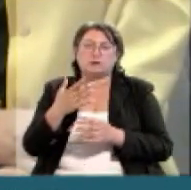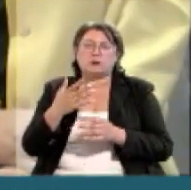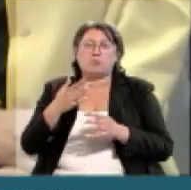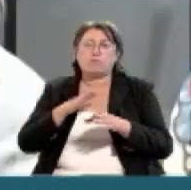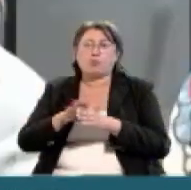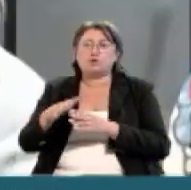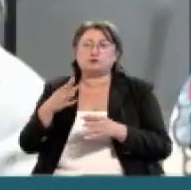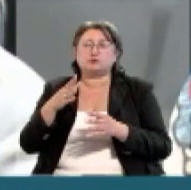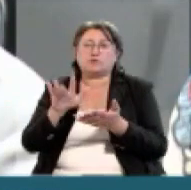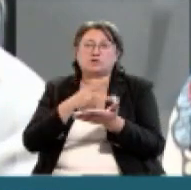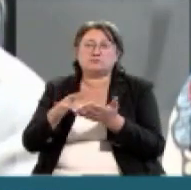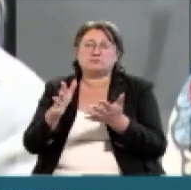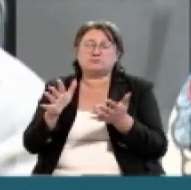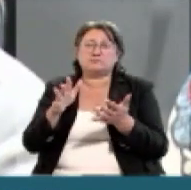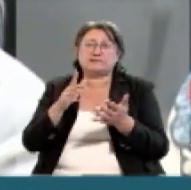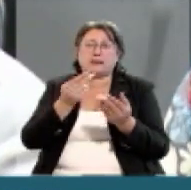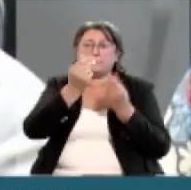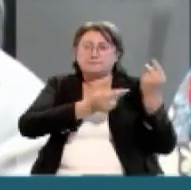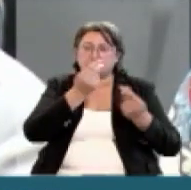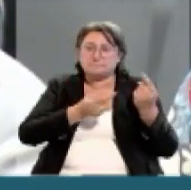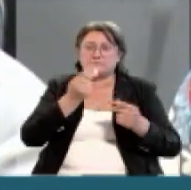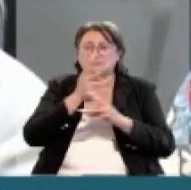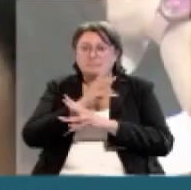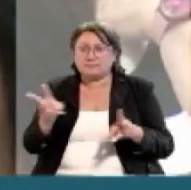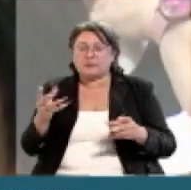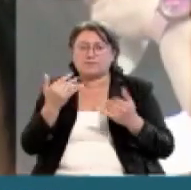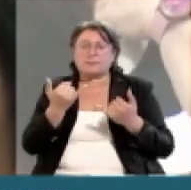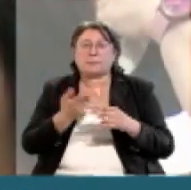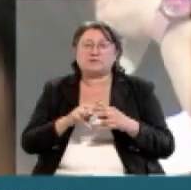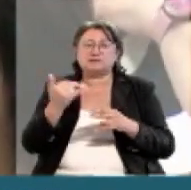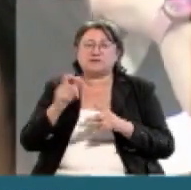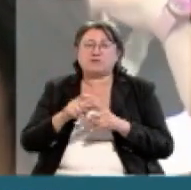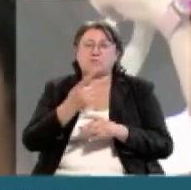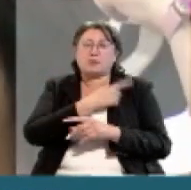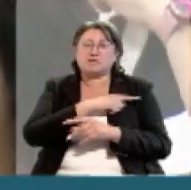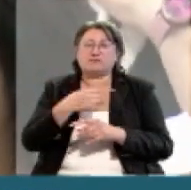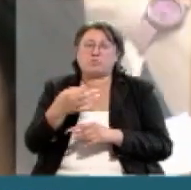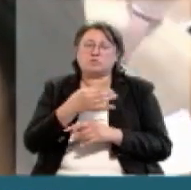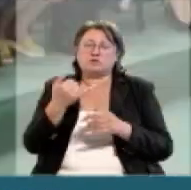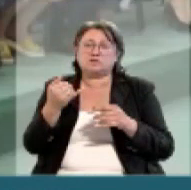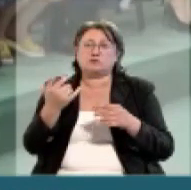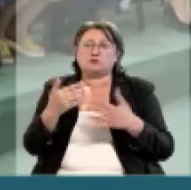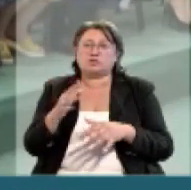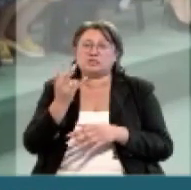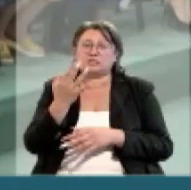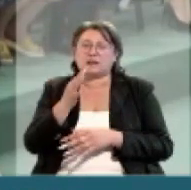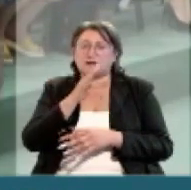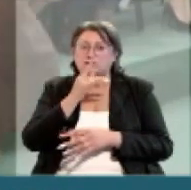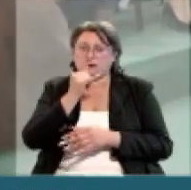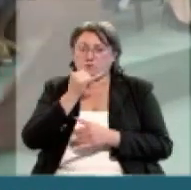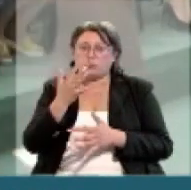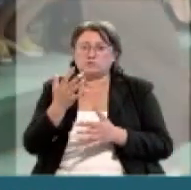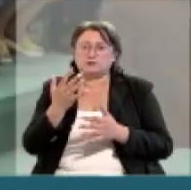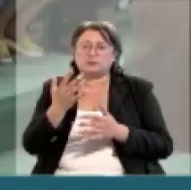қызметтердің тарифтері медициналық ұйымдардың шығысын толығымен өтей алмайды, дейді басқарма басшысы. Айтуынша, бүгінгі күні облыстағы